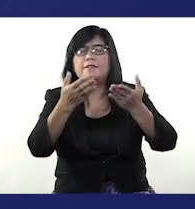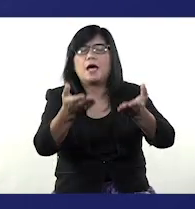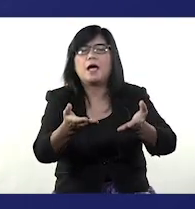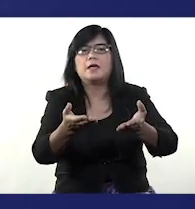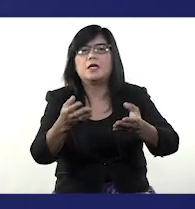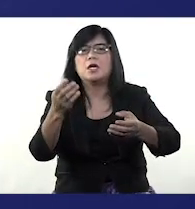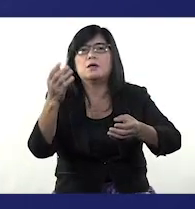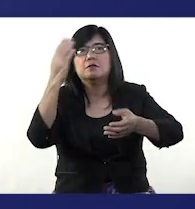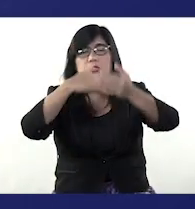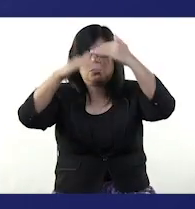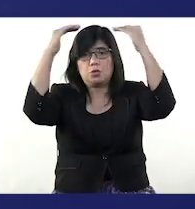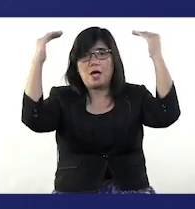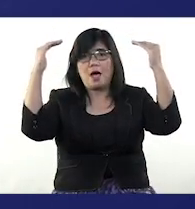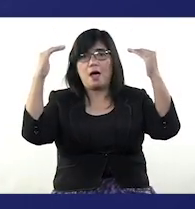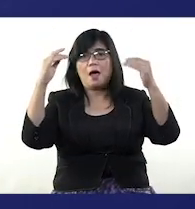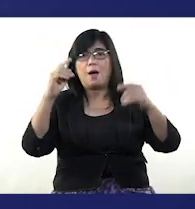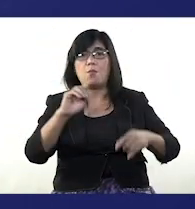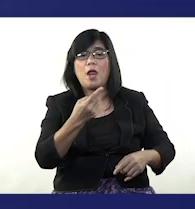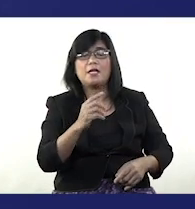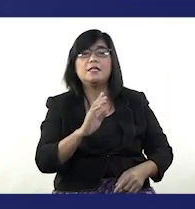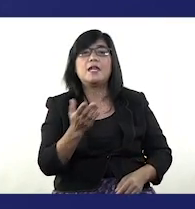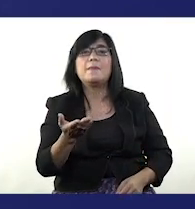komunitas kita mulanya lima keluarga kita